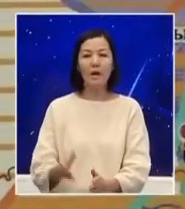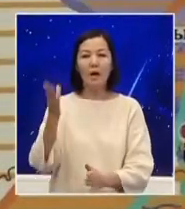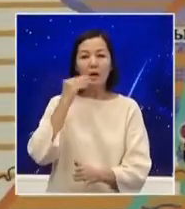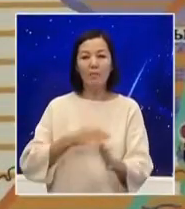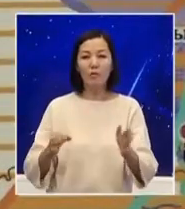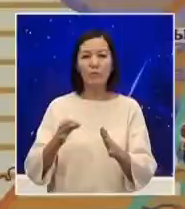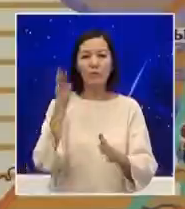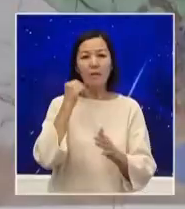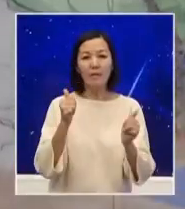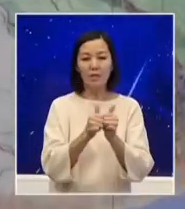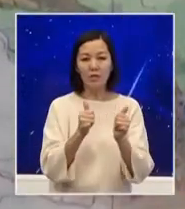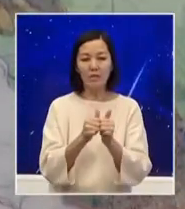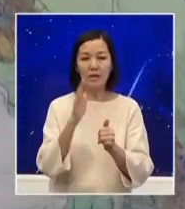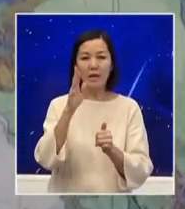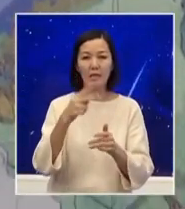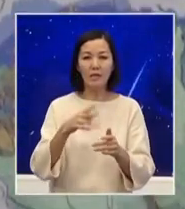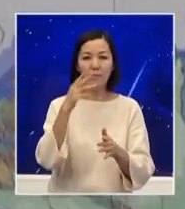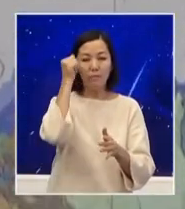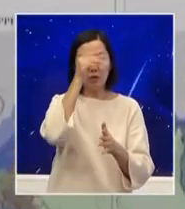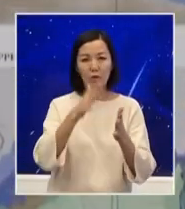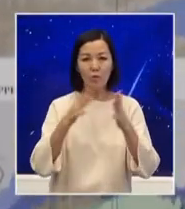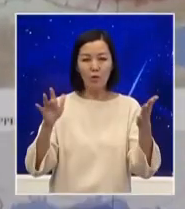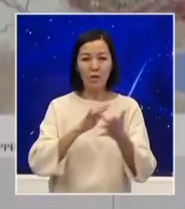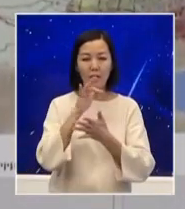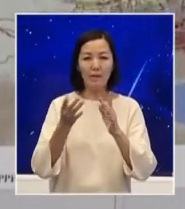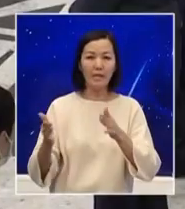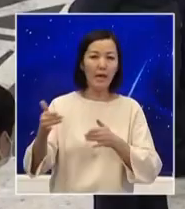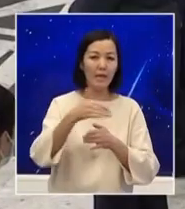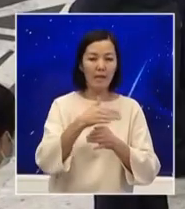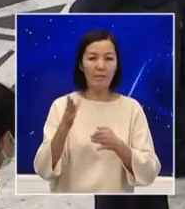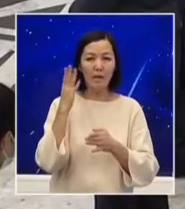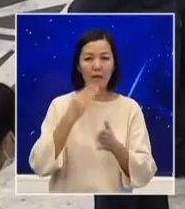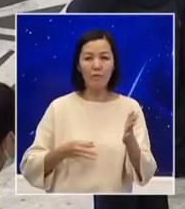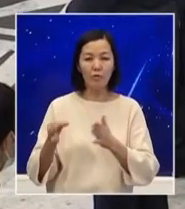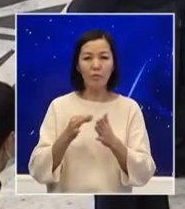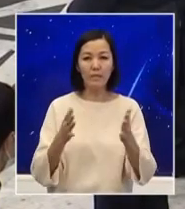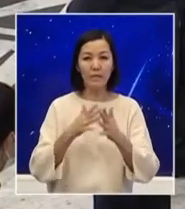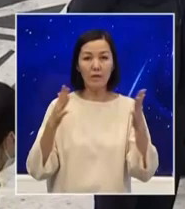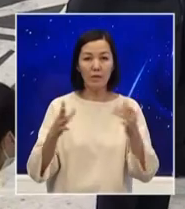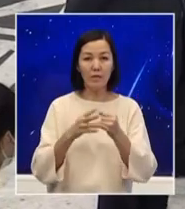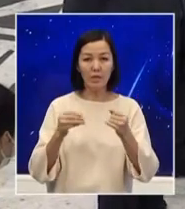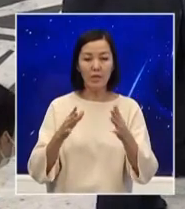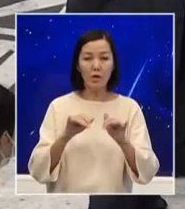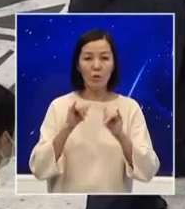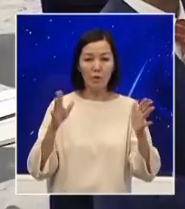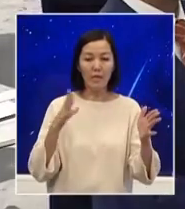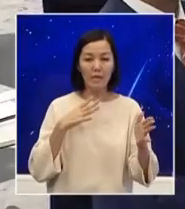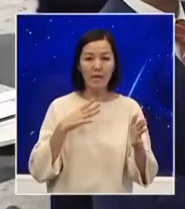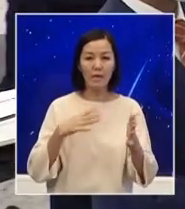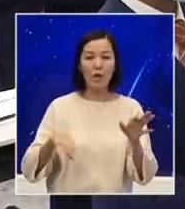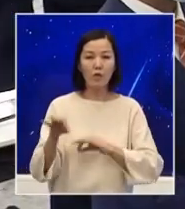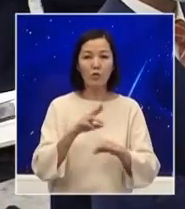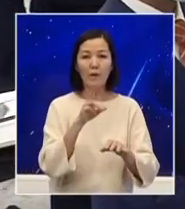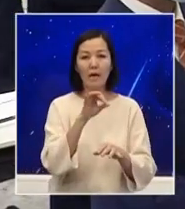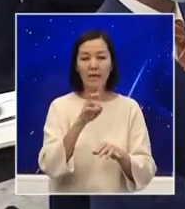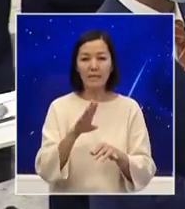мегаполиспен іргелес. Алдағы 25 жылда үлкен Алматы айналма автомобиль жолының облыстағы аумағы кеңейтіледі. Жоба аясында Қарасай,